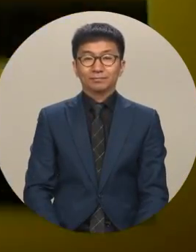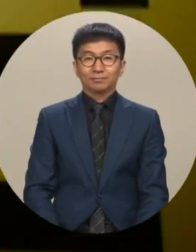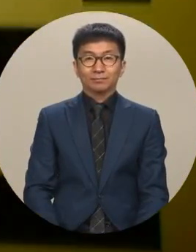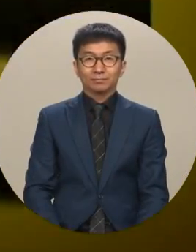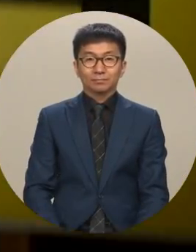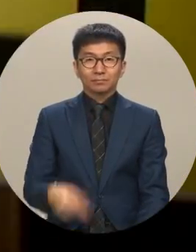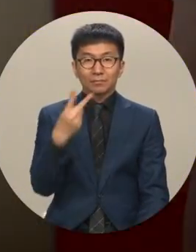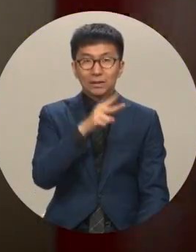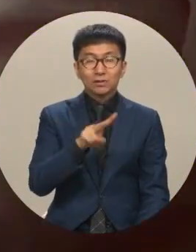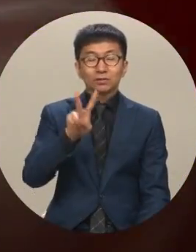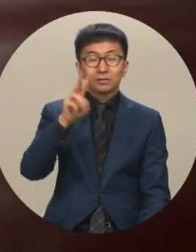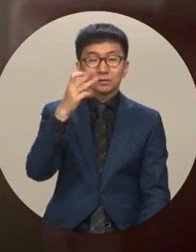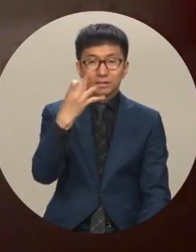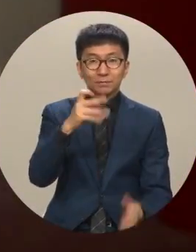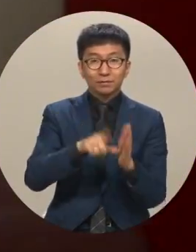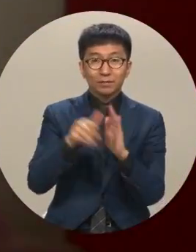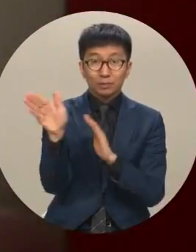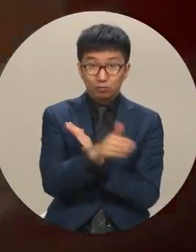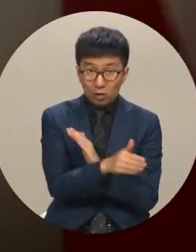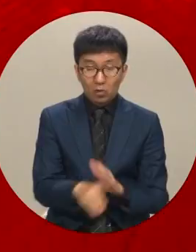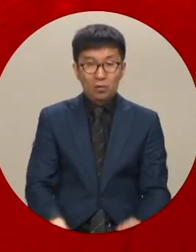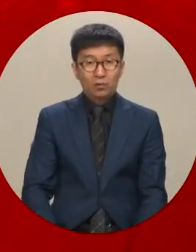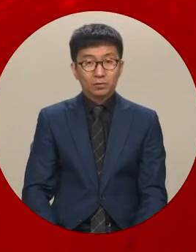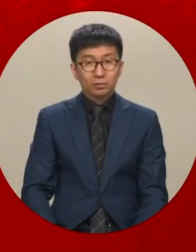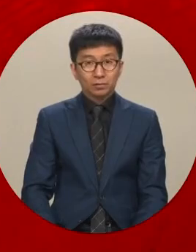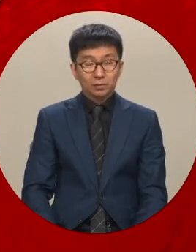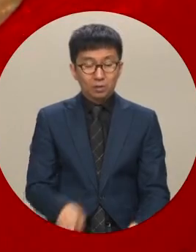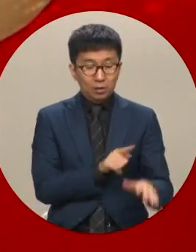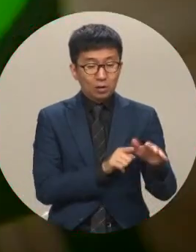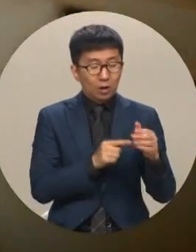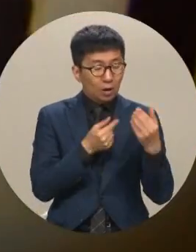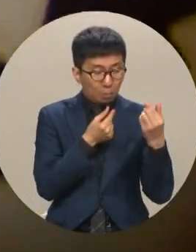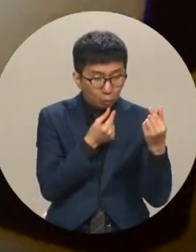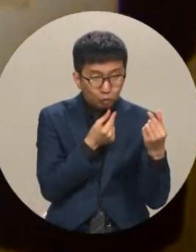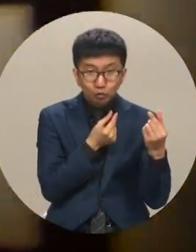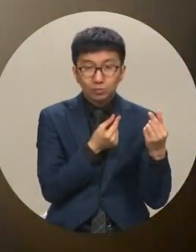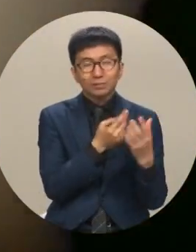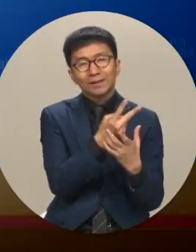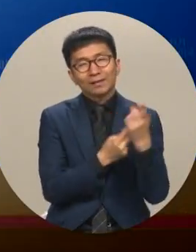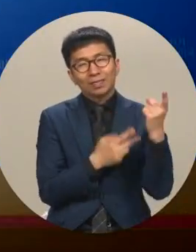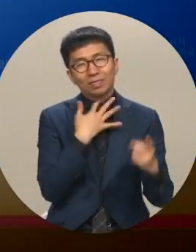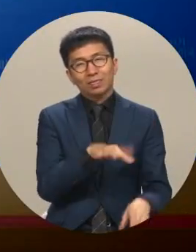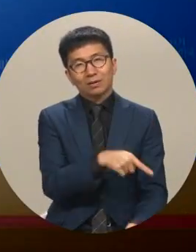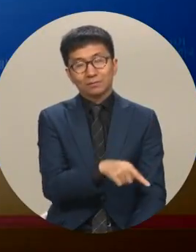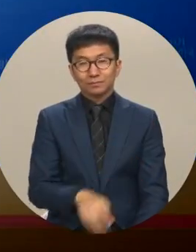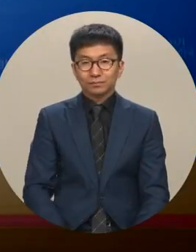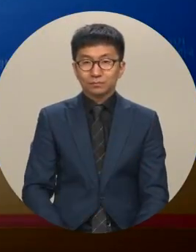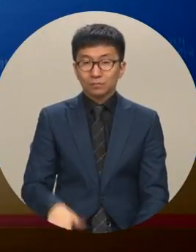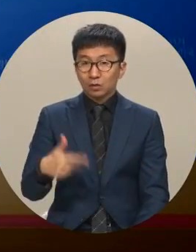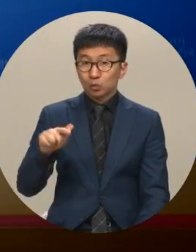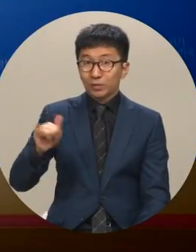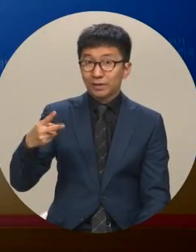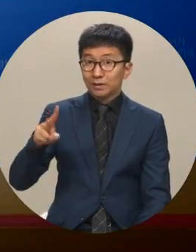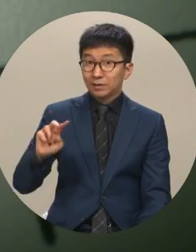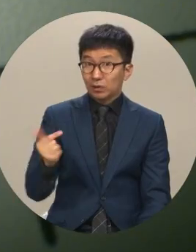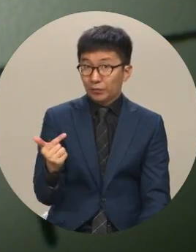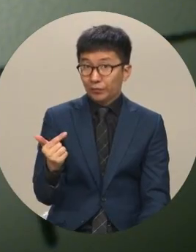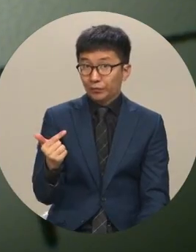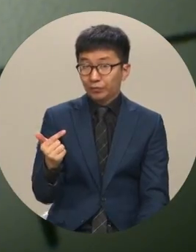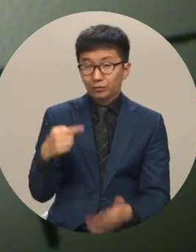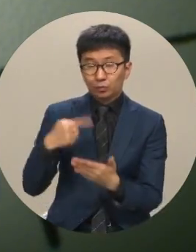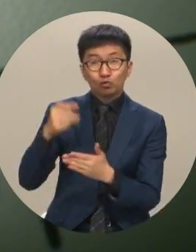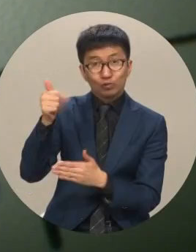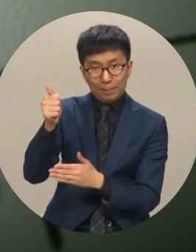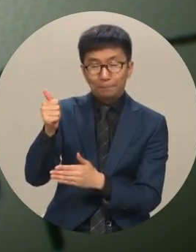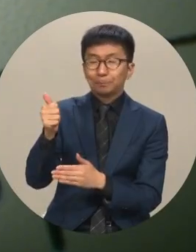지난 2014년부터 한 번도 단일화에 성공한 적 없는 보수성향 교육감 후보들은 조연 전울 교육감에게 내리